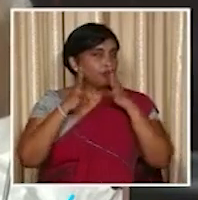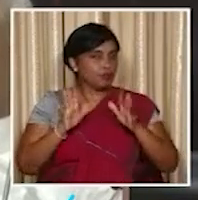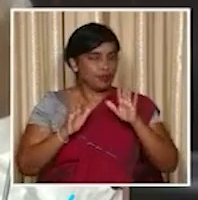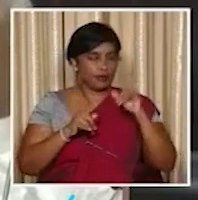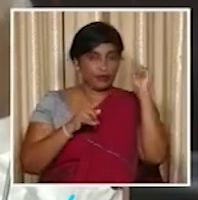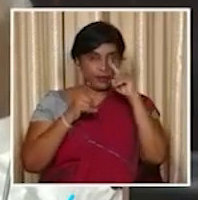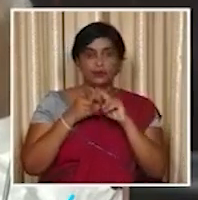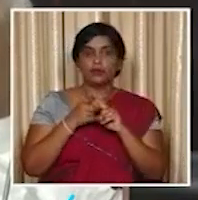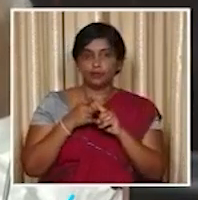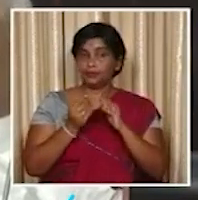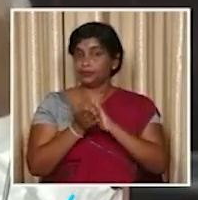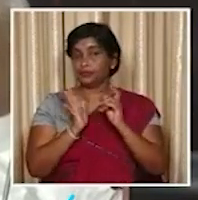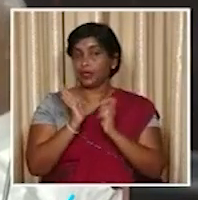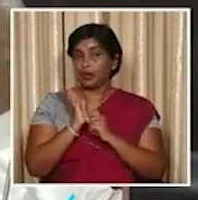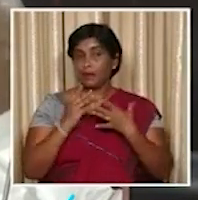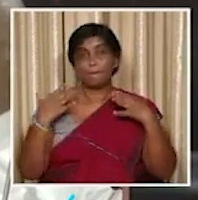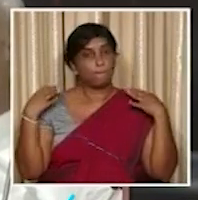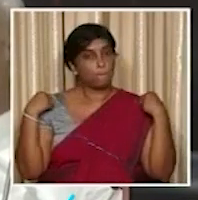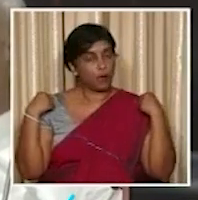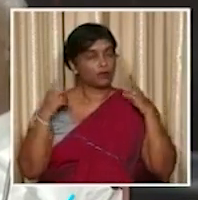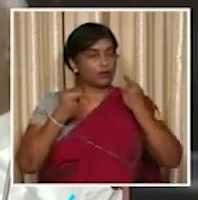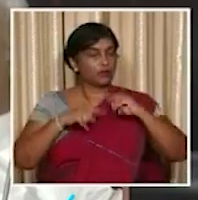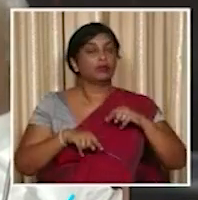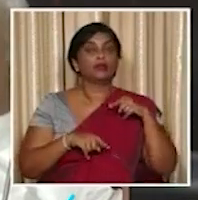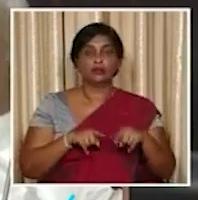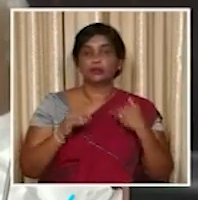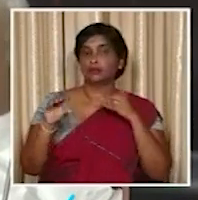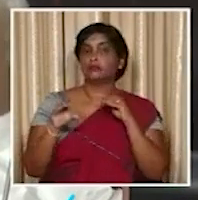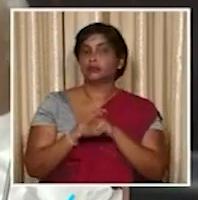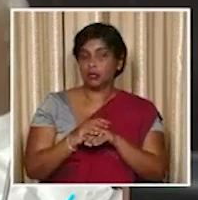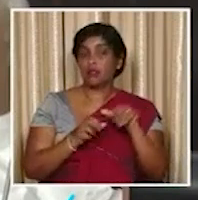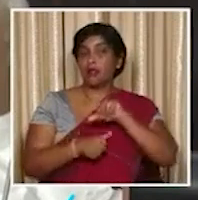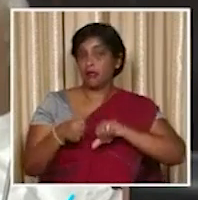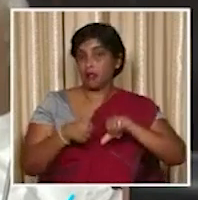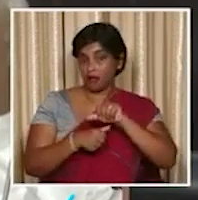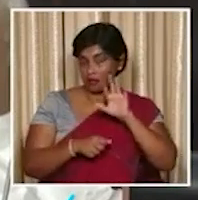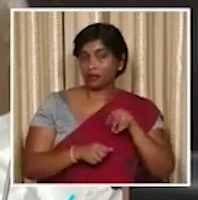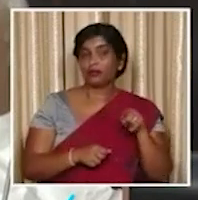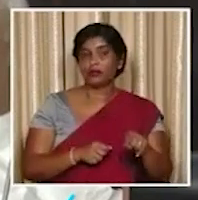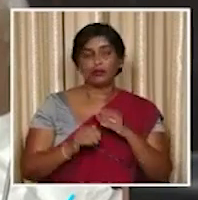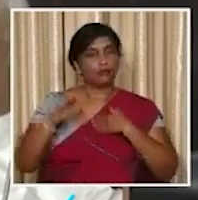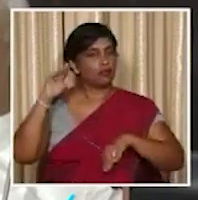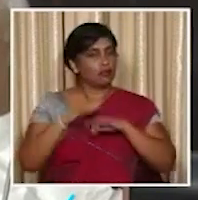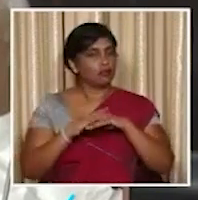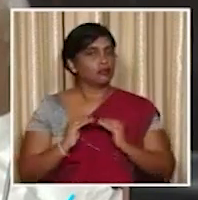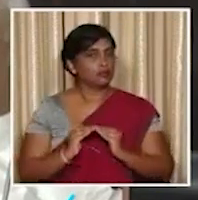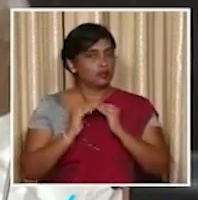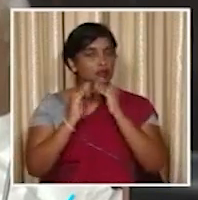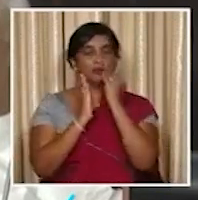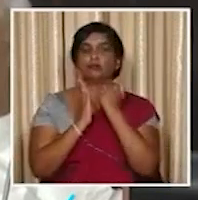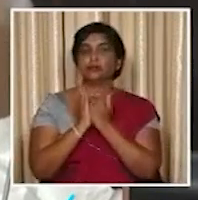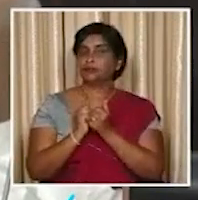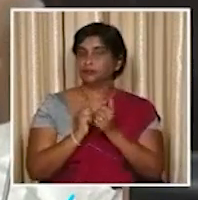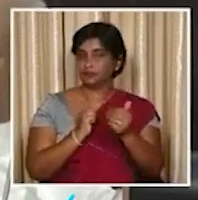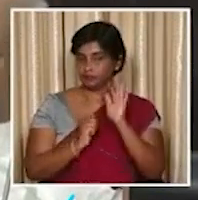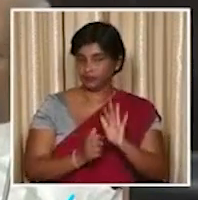අදීරයයි. සහන ණය පහසුකම් වලට අමතරව එයට සහභාගි වෙන ආයතන සඳහා ධාරිතා සංවර්ධන වැඩසටහනක්ද